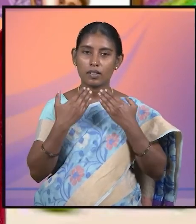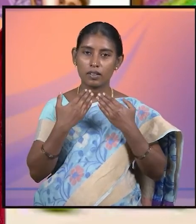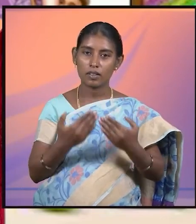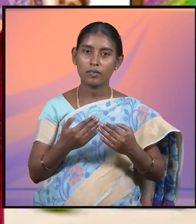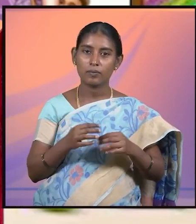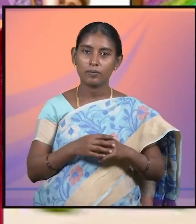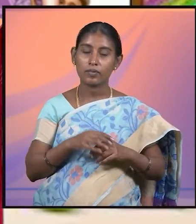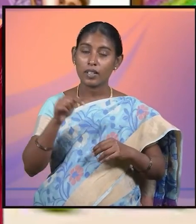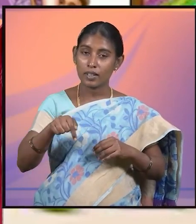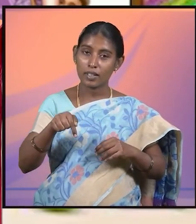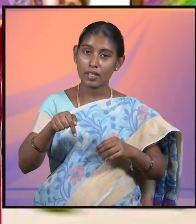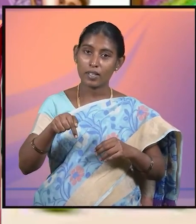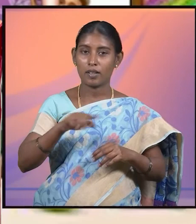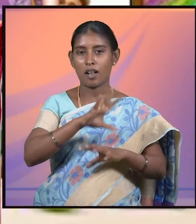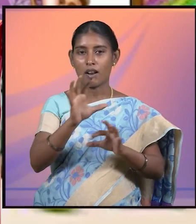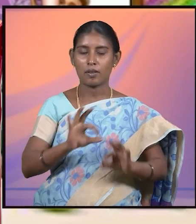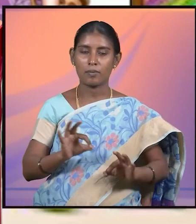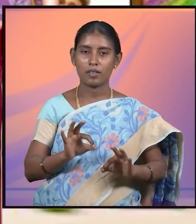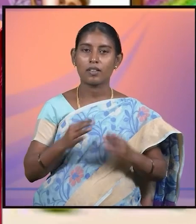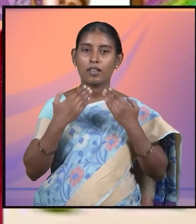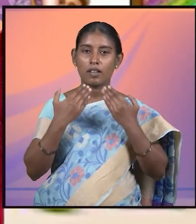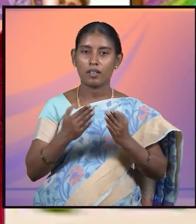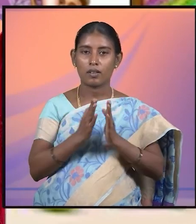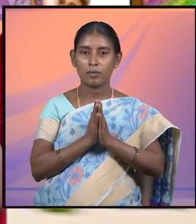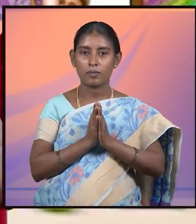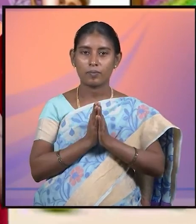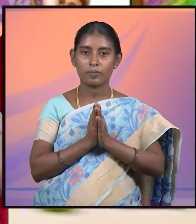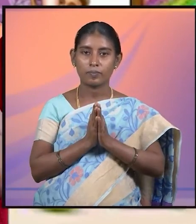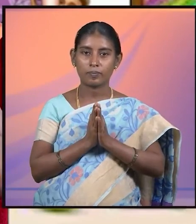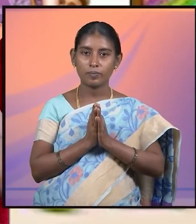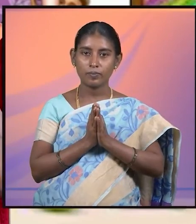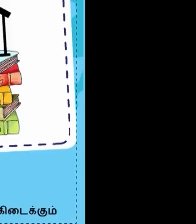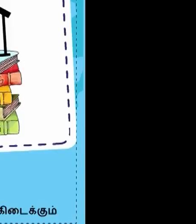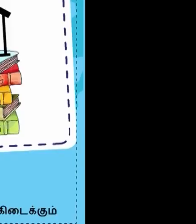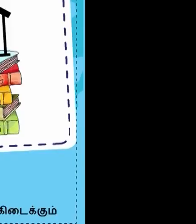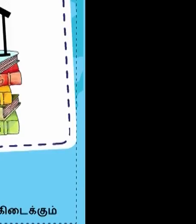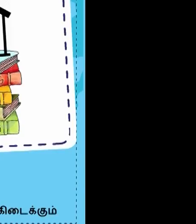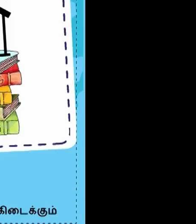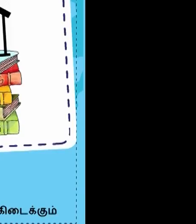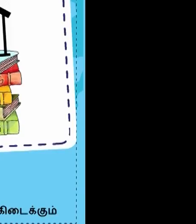இன்றைய வகுப்பில் உங்களிடமிருந்து விடைபெறுகிறேன். நன்றி, வணக்கம்.